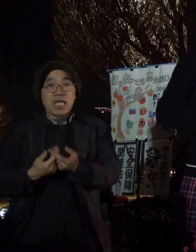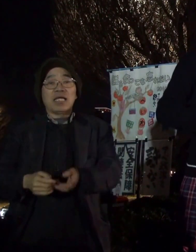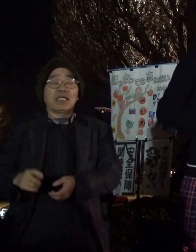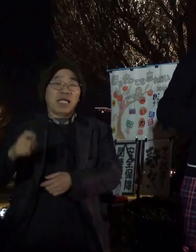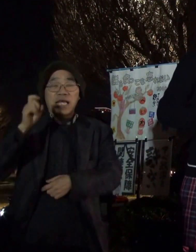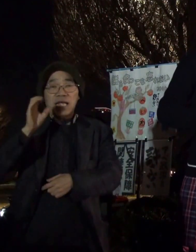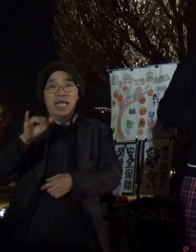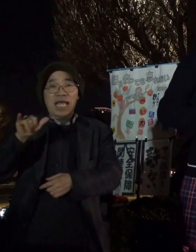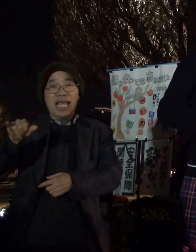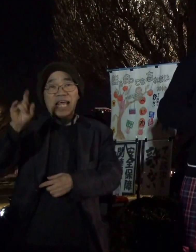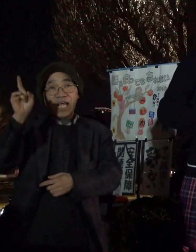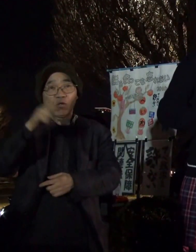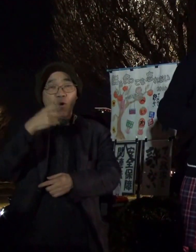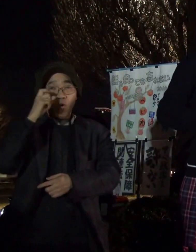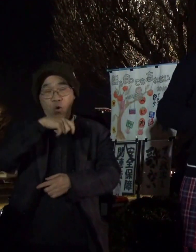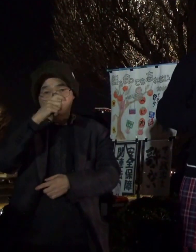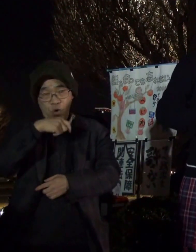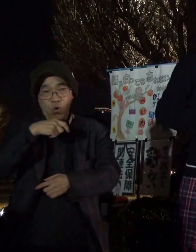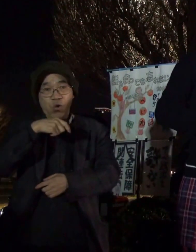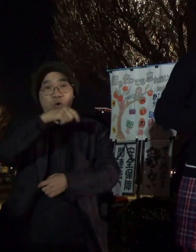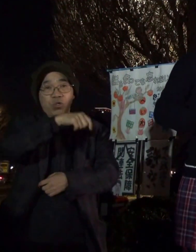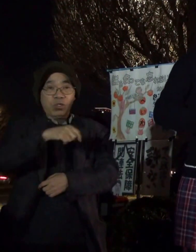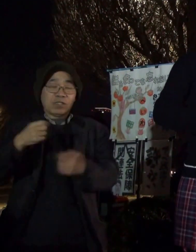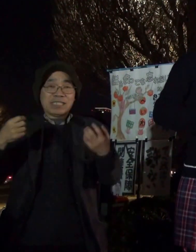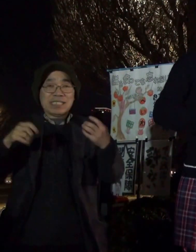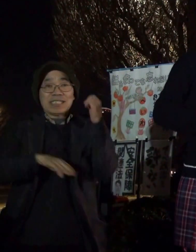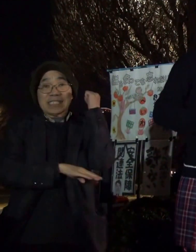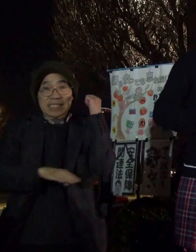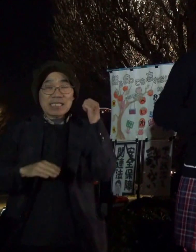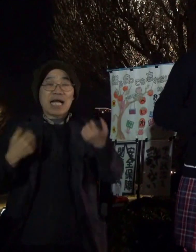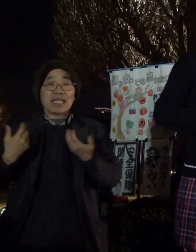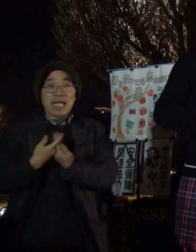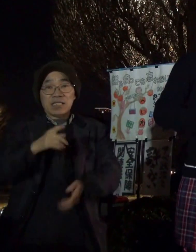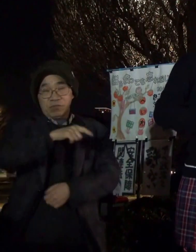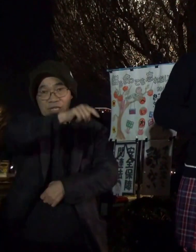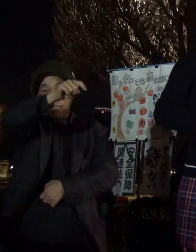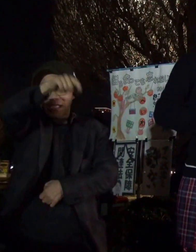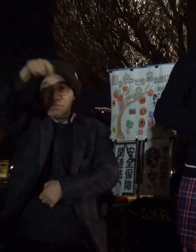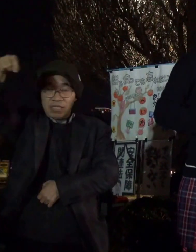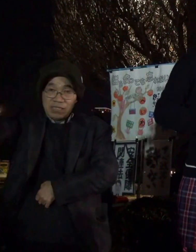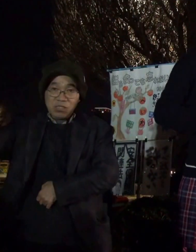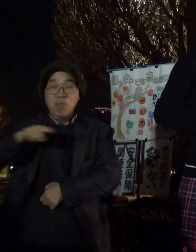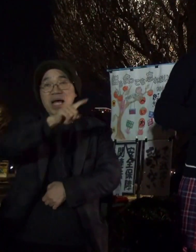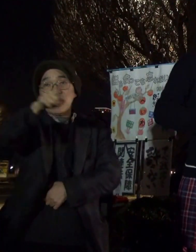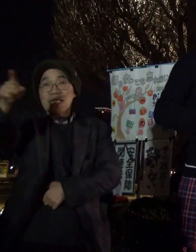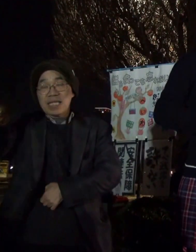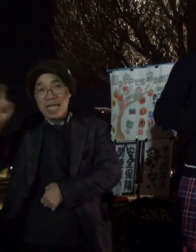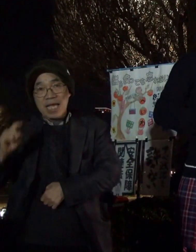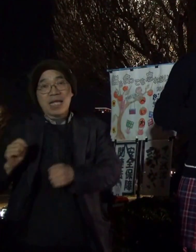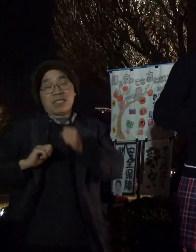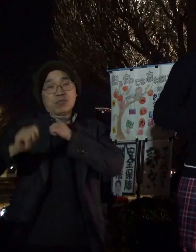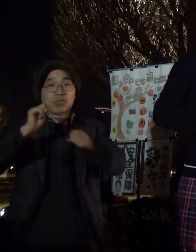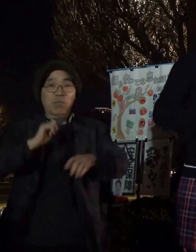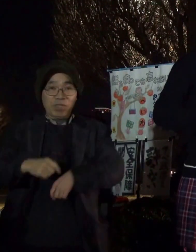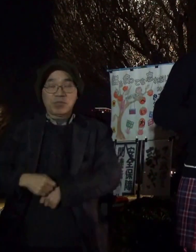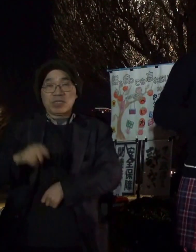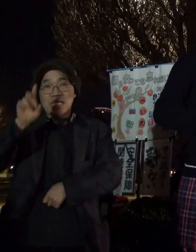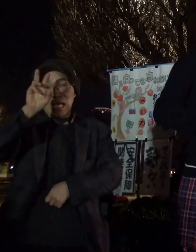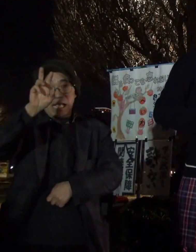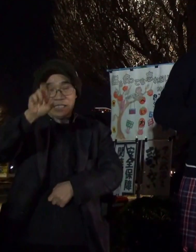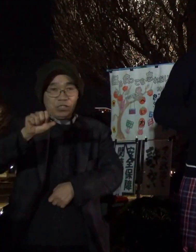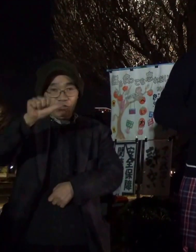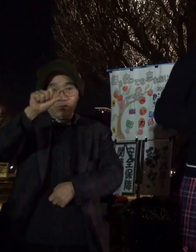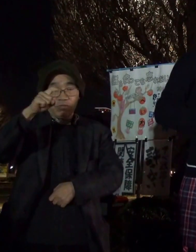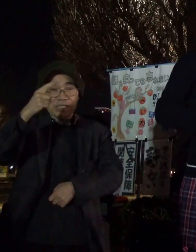各地を回って活動しています。そんな私たち、この今年で24年目に突入しましたけれども、やっぱ